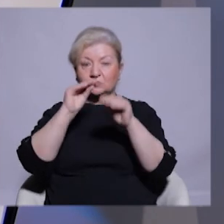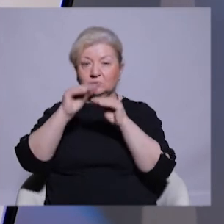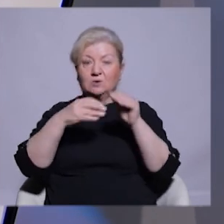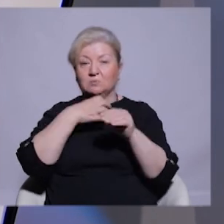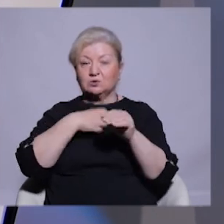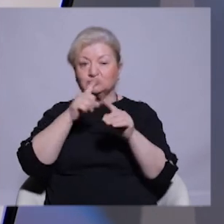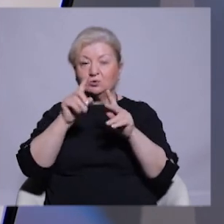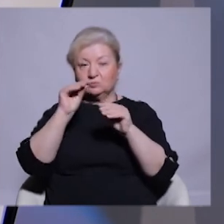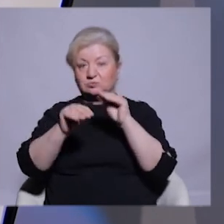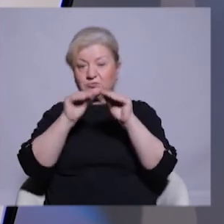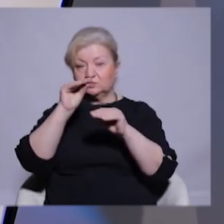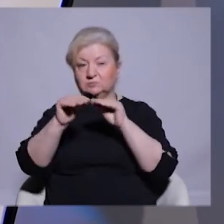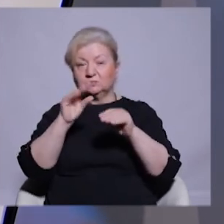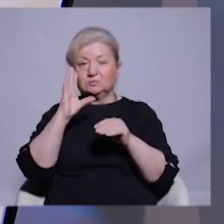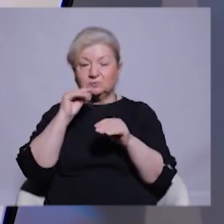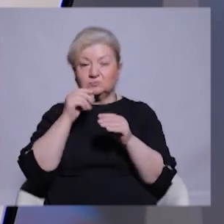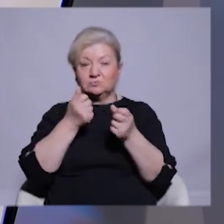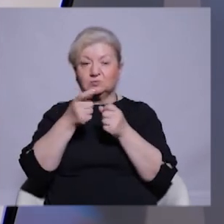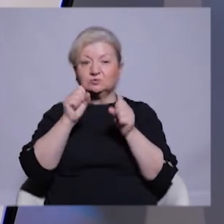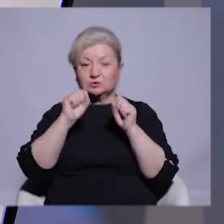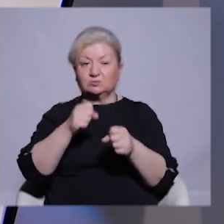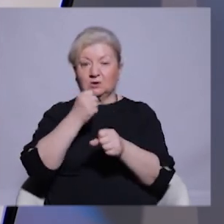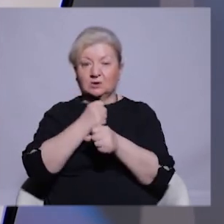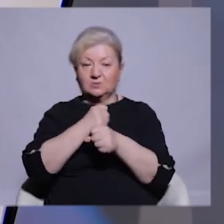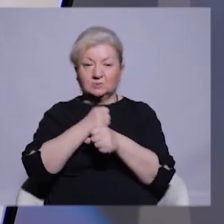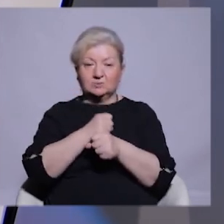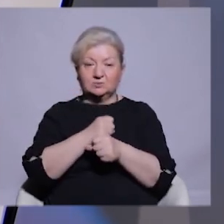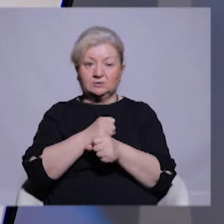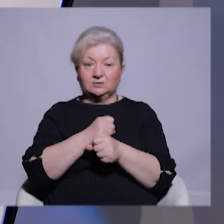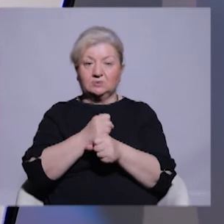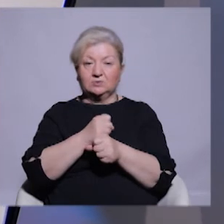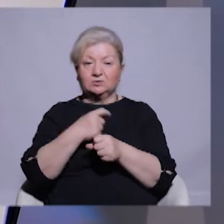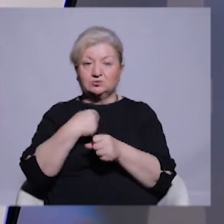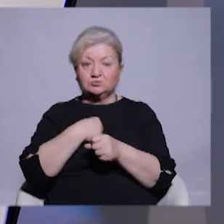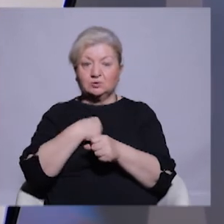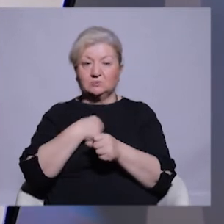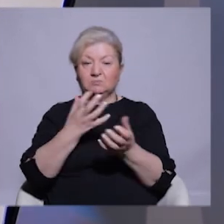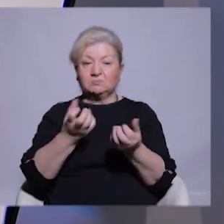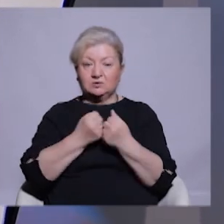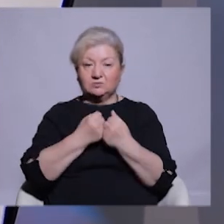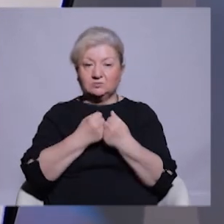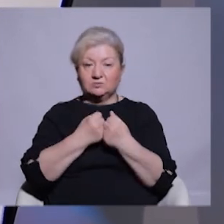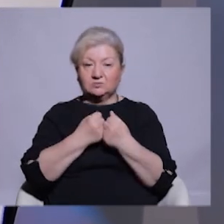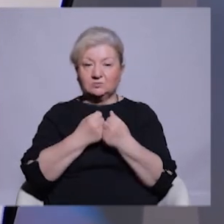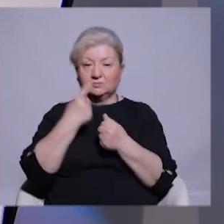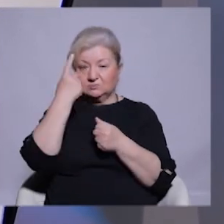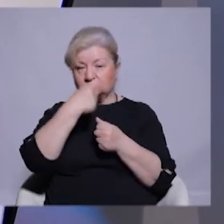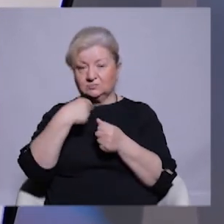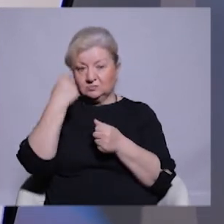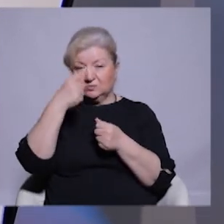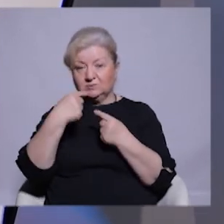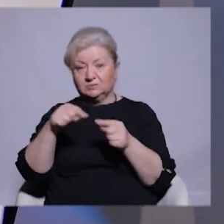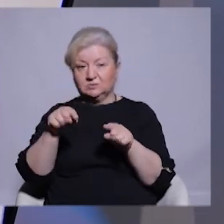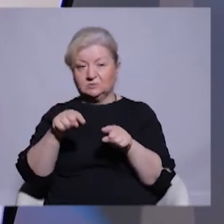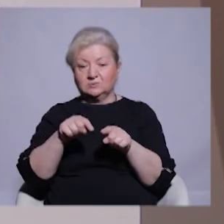ჩავსვავთ მნიშვნელობებს და შეგვიძლია ჩვენ ეს გავაკეთოთ, ჩვენ მივიღებთ შემდეგ გამოსახულებას,